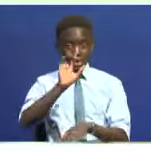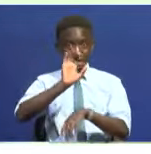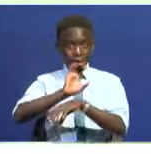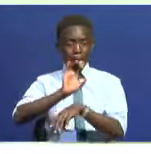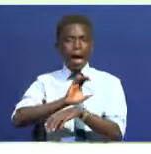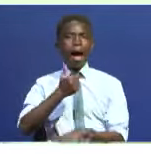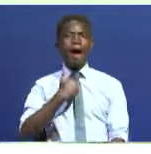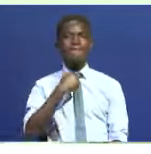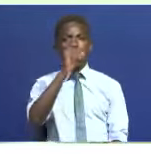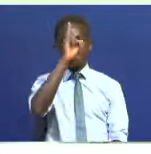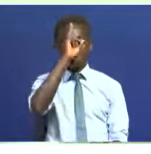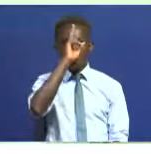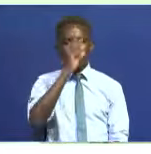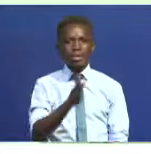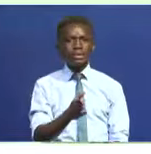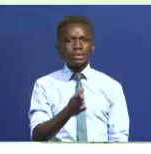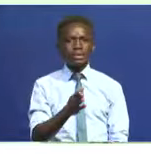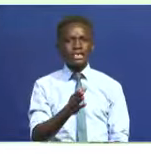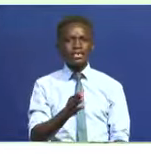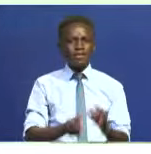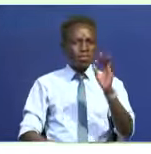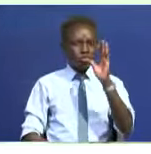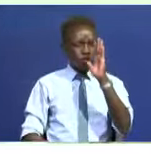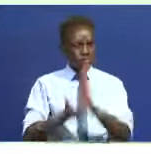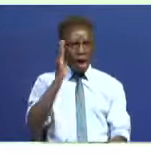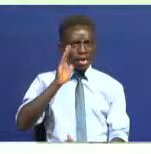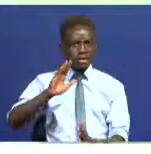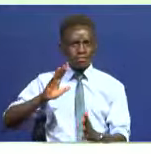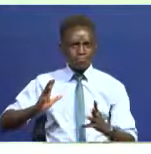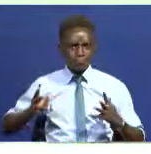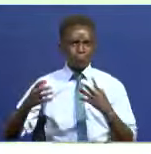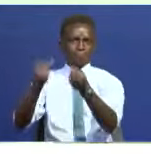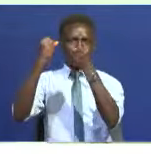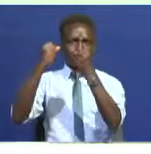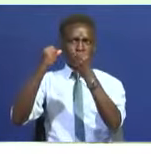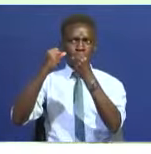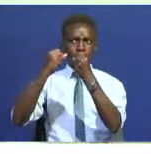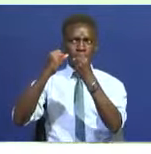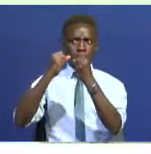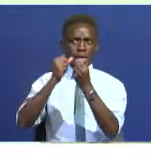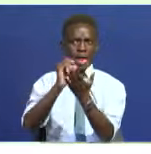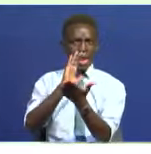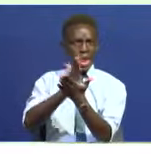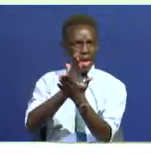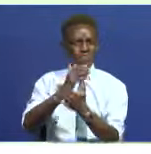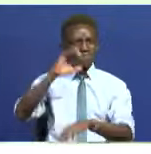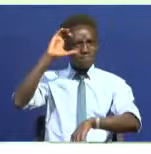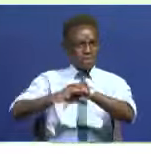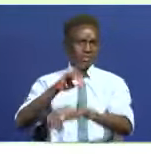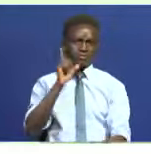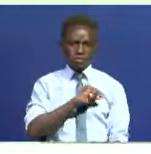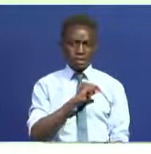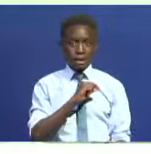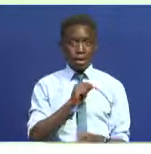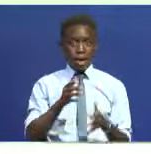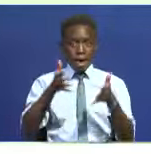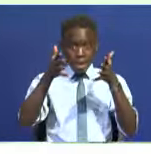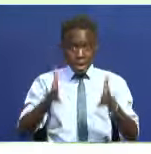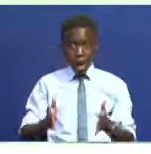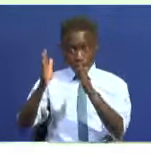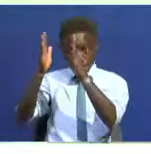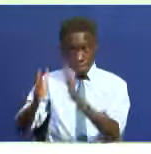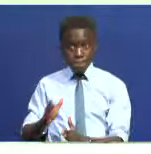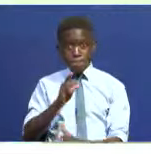ndani. Wakafika immediately, wakamkamata, kisu ikapatikana na saa hii ako